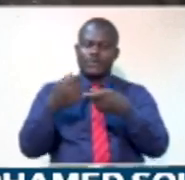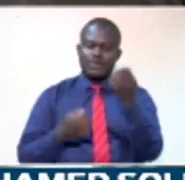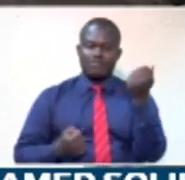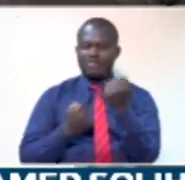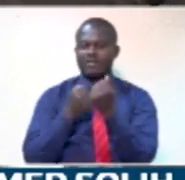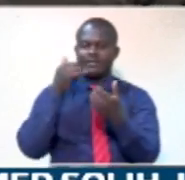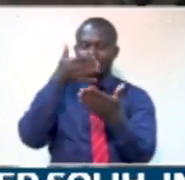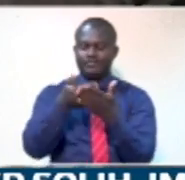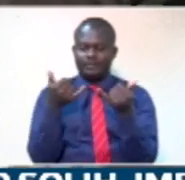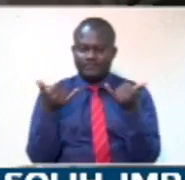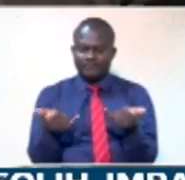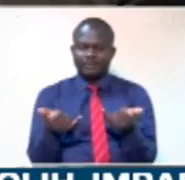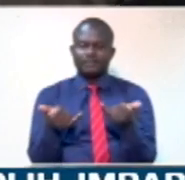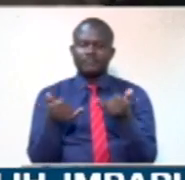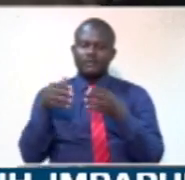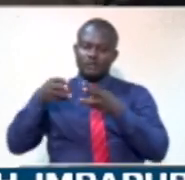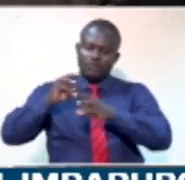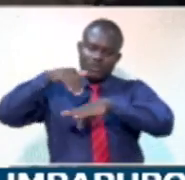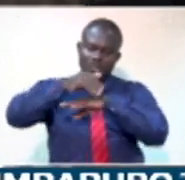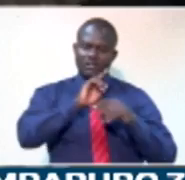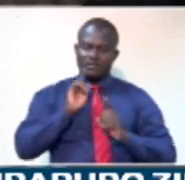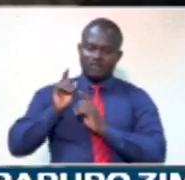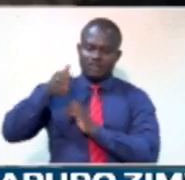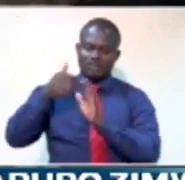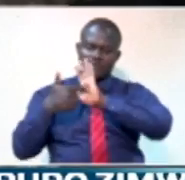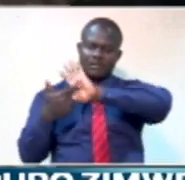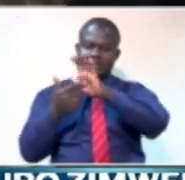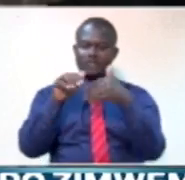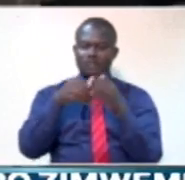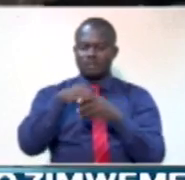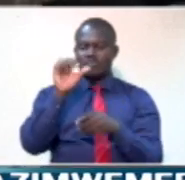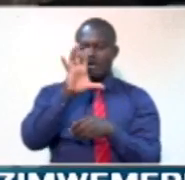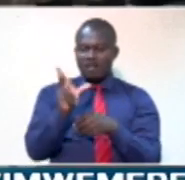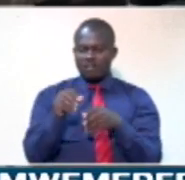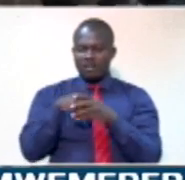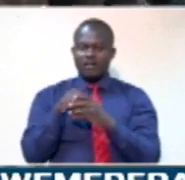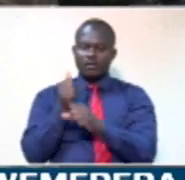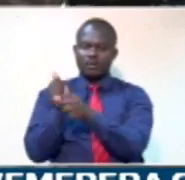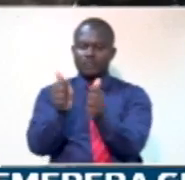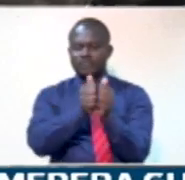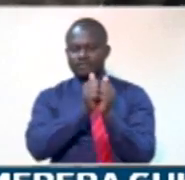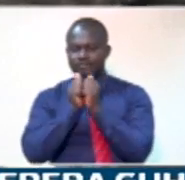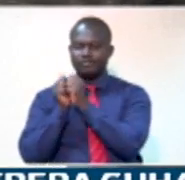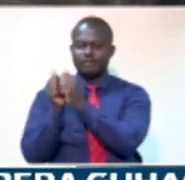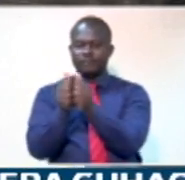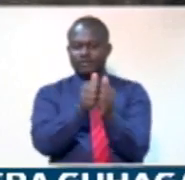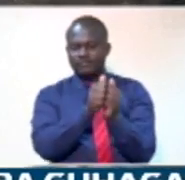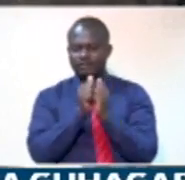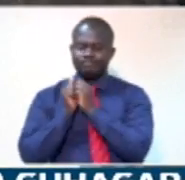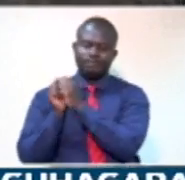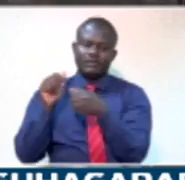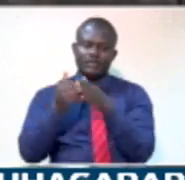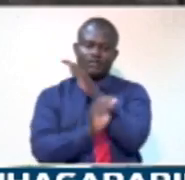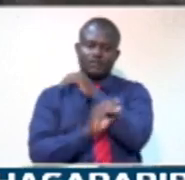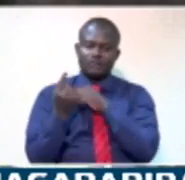kudutabara kugeza magingo ya ubyohereje ingabo ze. Bigaragaza ko muri Afurika hari ugutahiriza umugozi umwe, hari ubumwe, igihugu